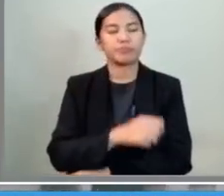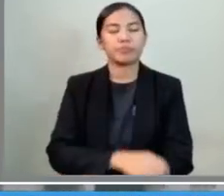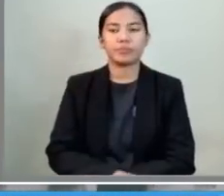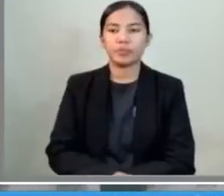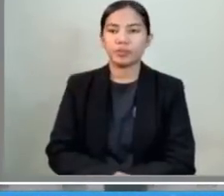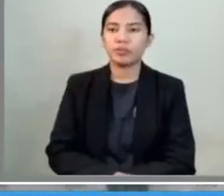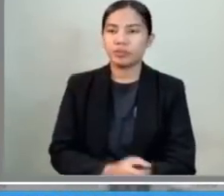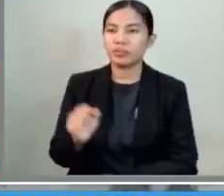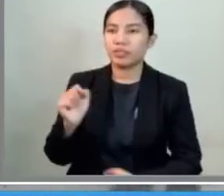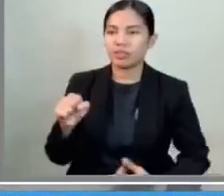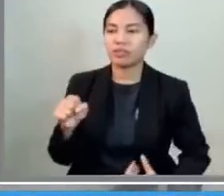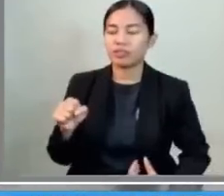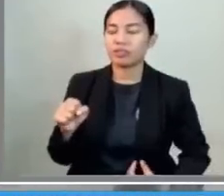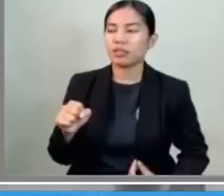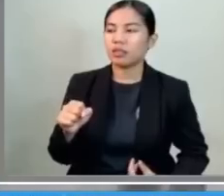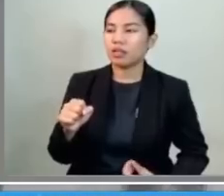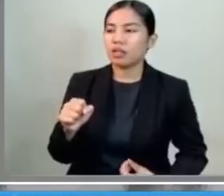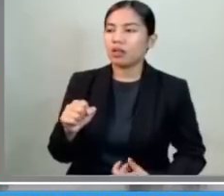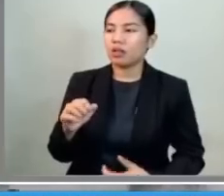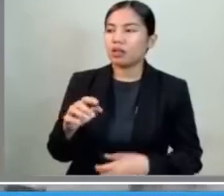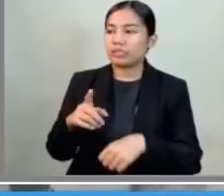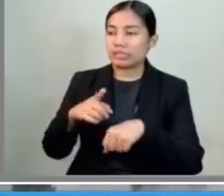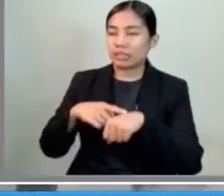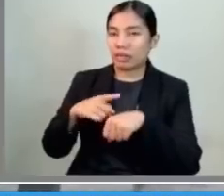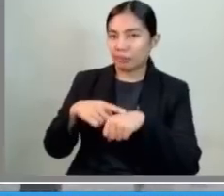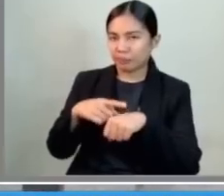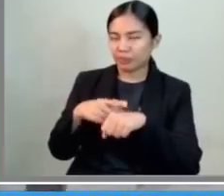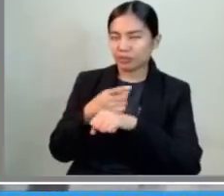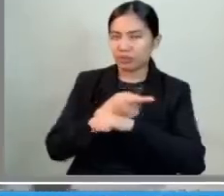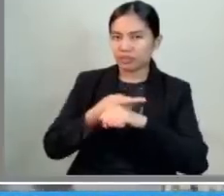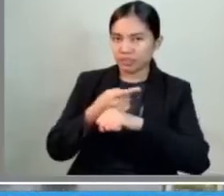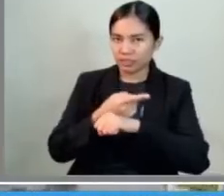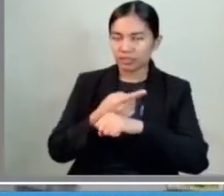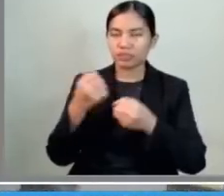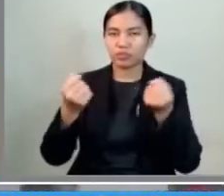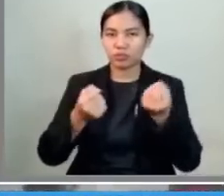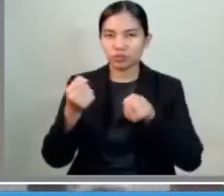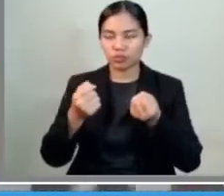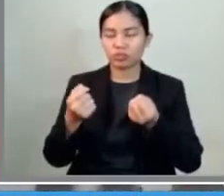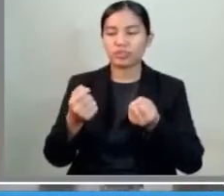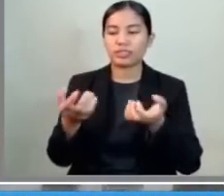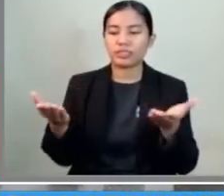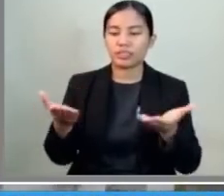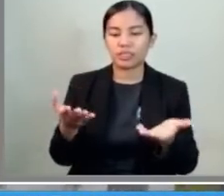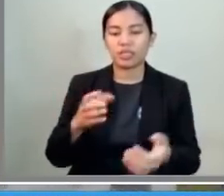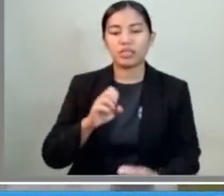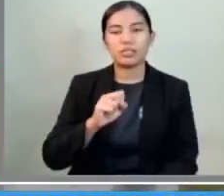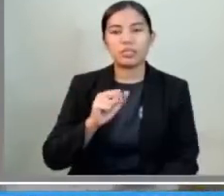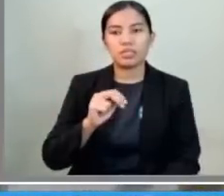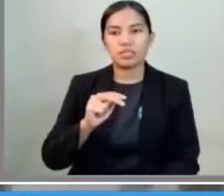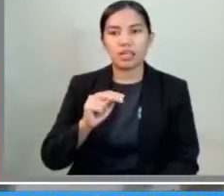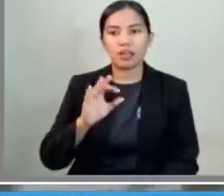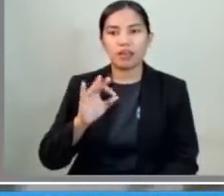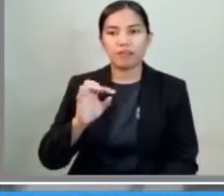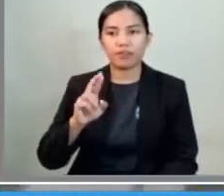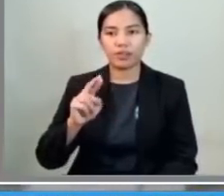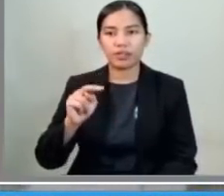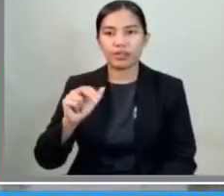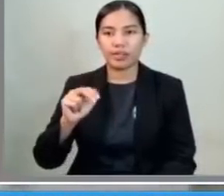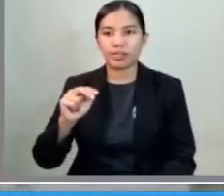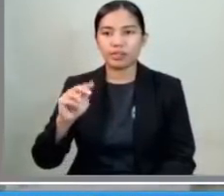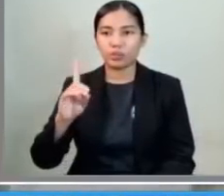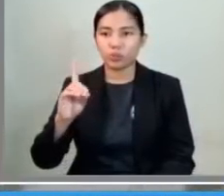na pagbiyahe po nila mula siguro dito sa San Fernando hanggang makalusot po sila dito sa San Simon